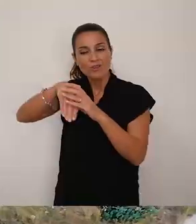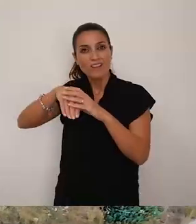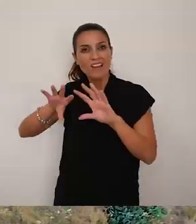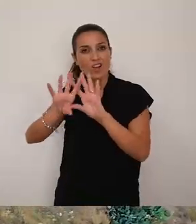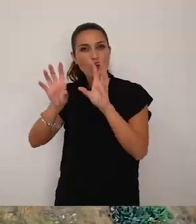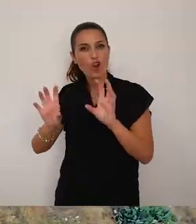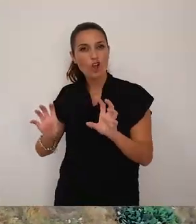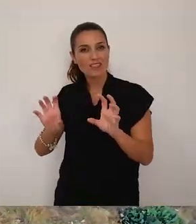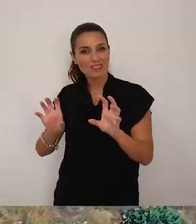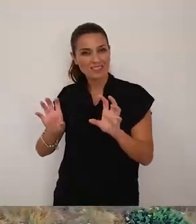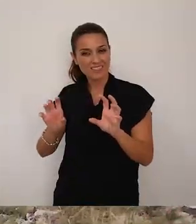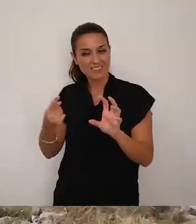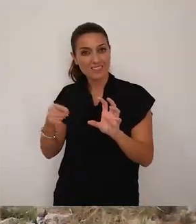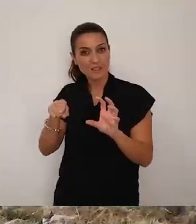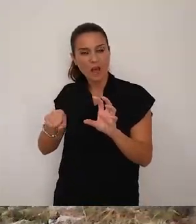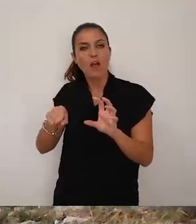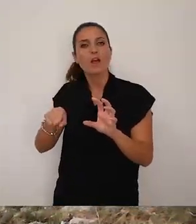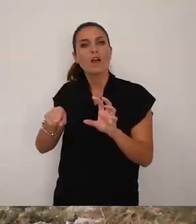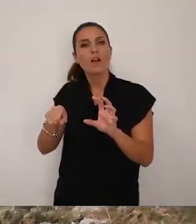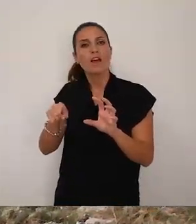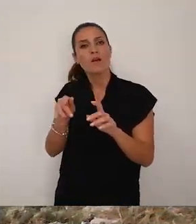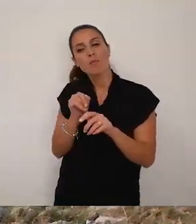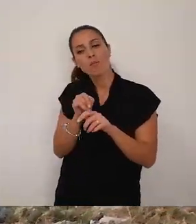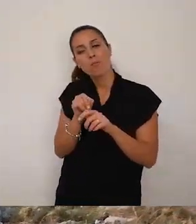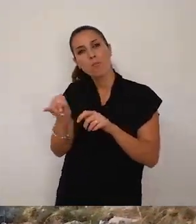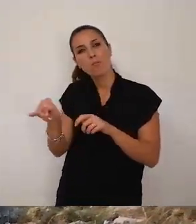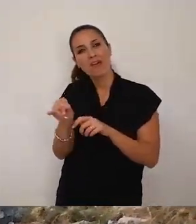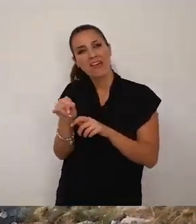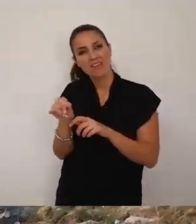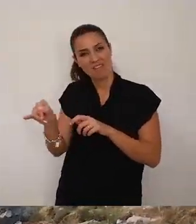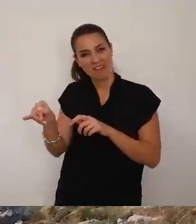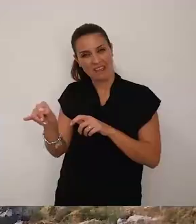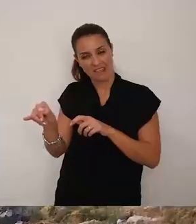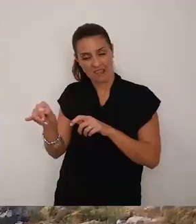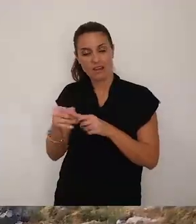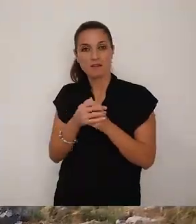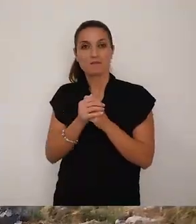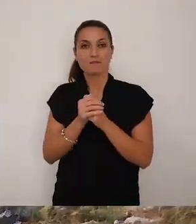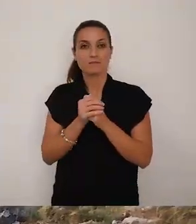di Sant'Ermete, posizionata nella periferia meridionale dell'abitato matinese.